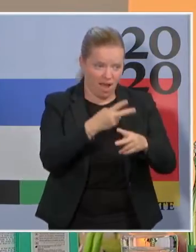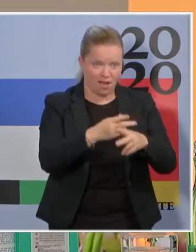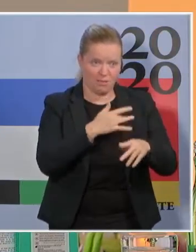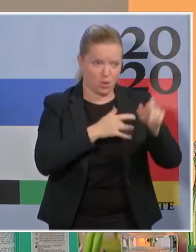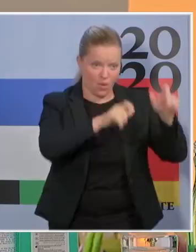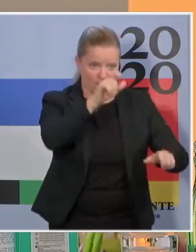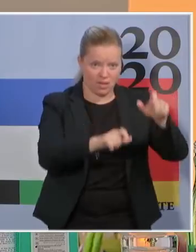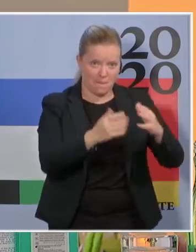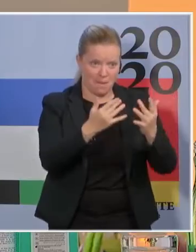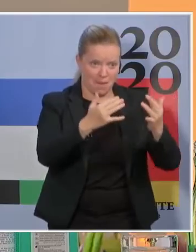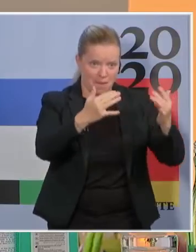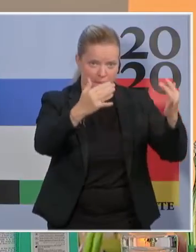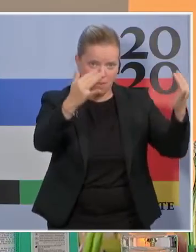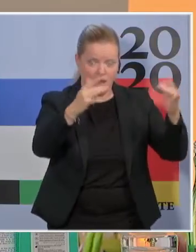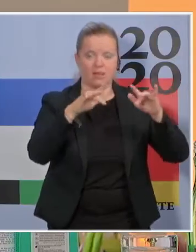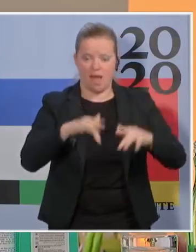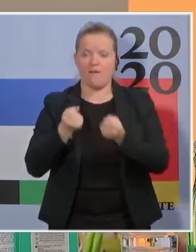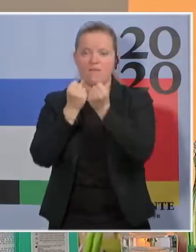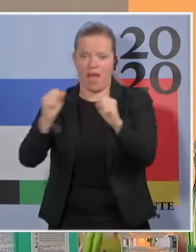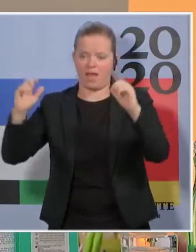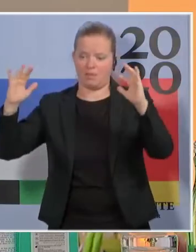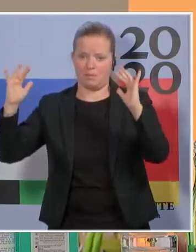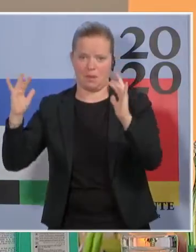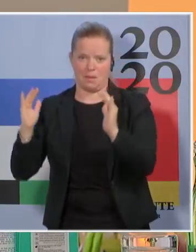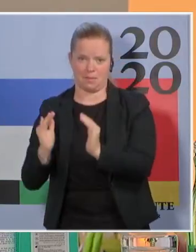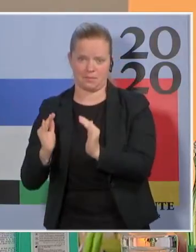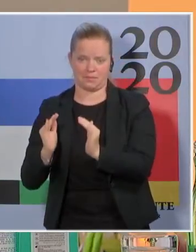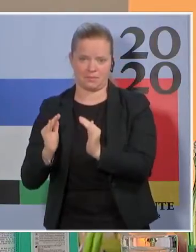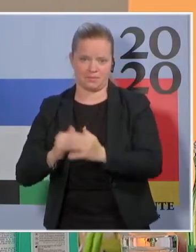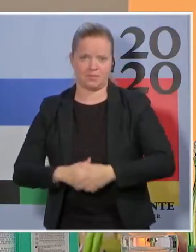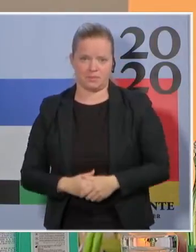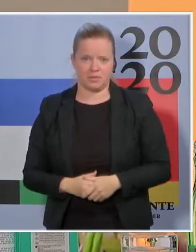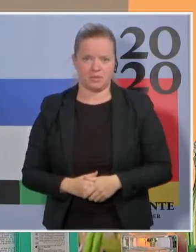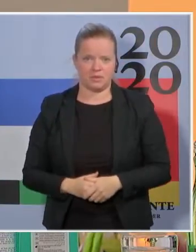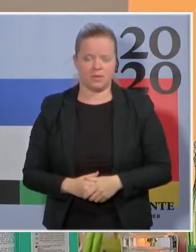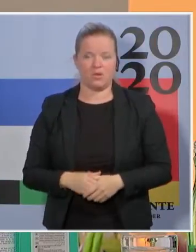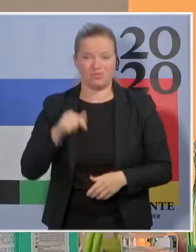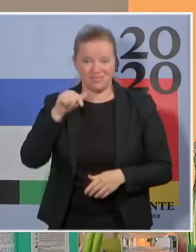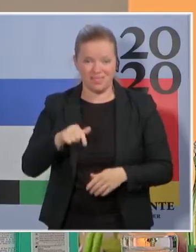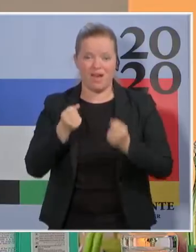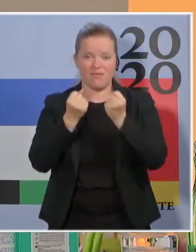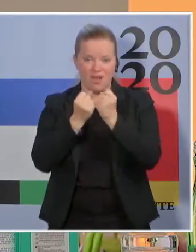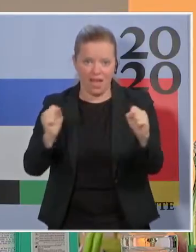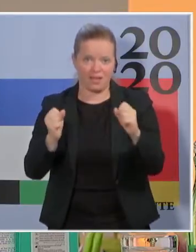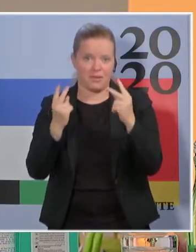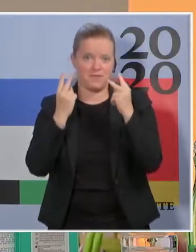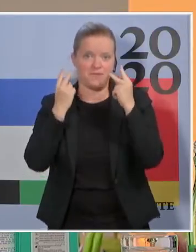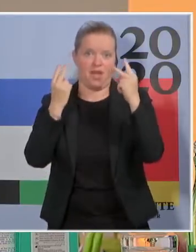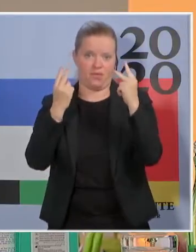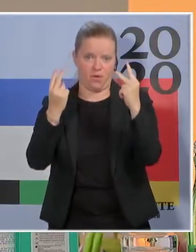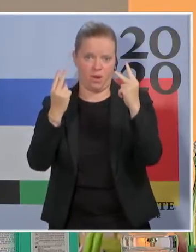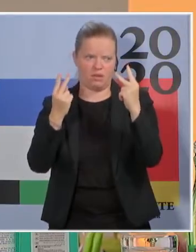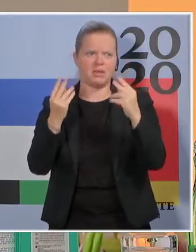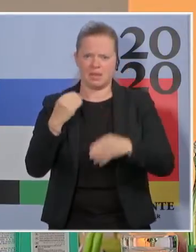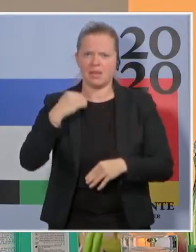Folge Einschränkungen unserer Freiheiten. Und welchen Wert diese Freiheiten haben, ich glaube, das